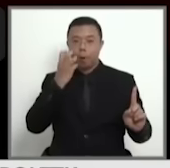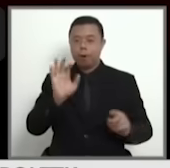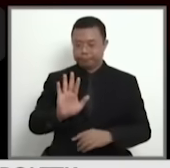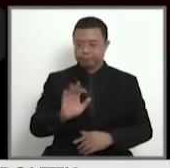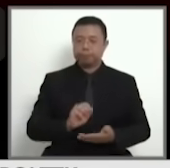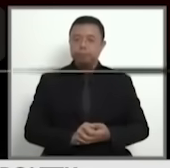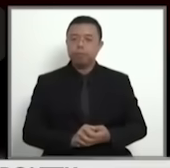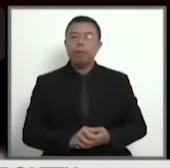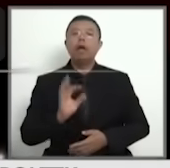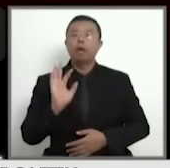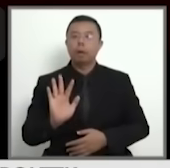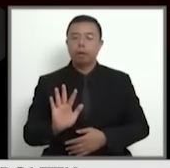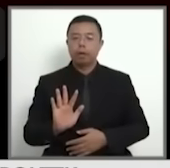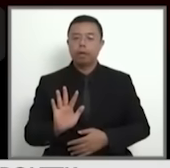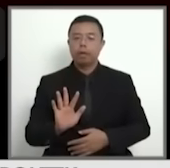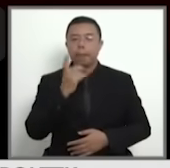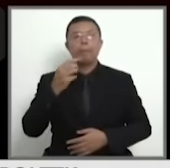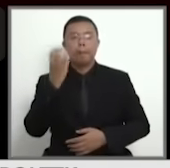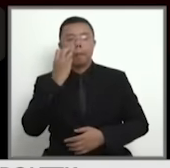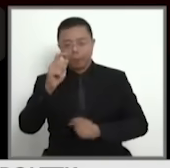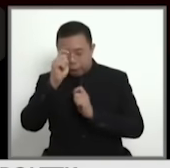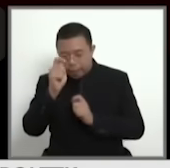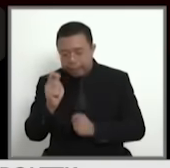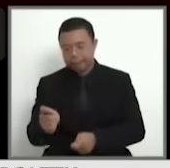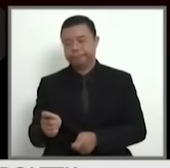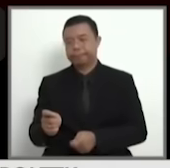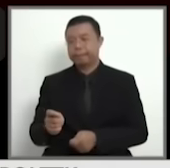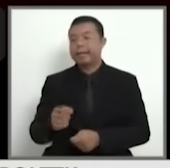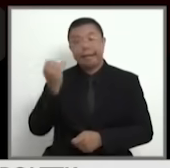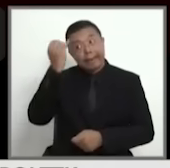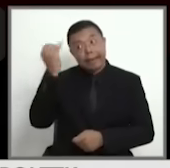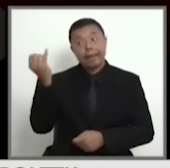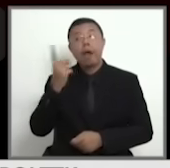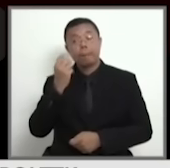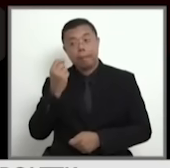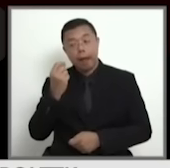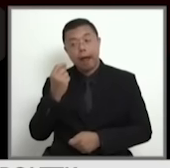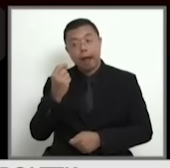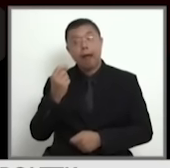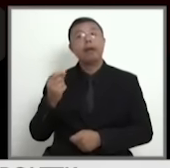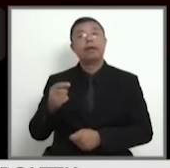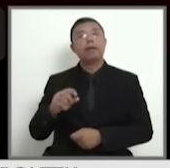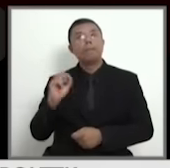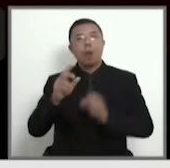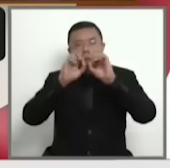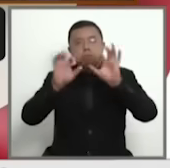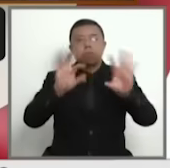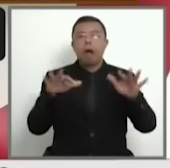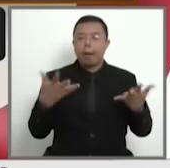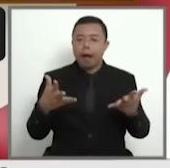silak baik pakab yang saya hormati gagasan yang Bapak bawa dan Bapak gaungkan